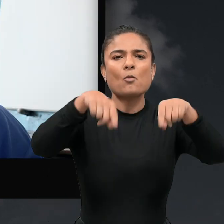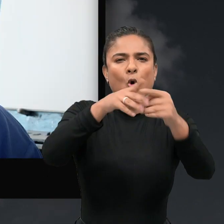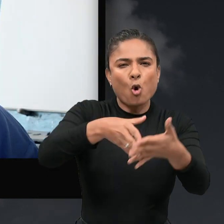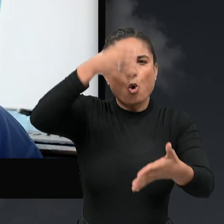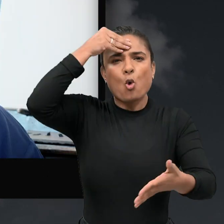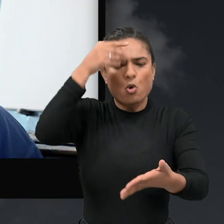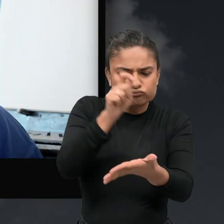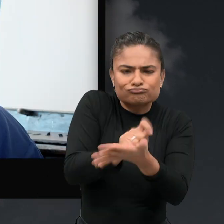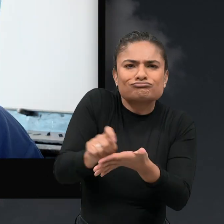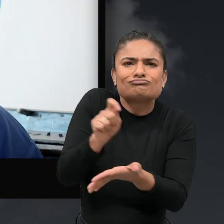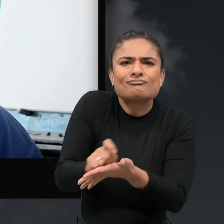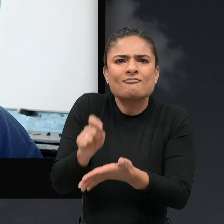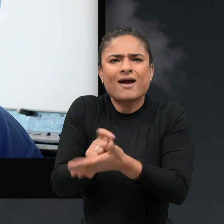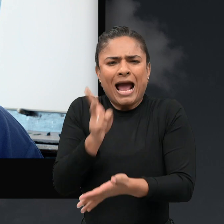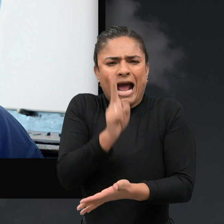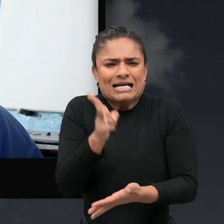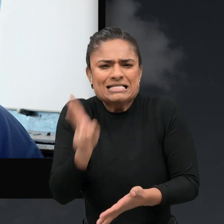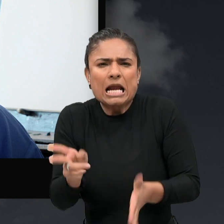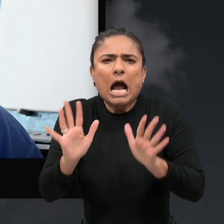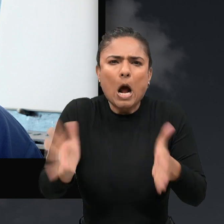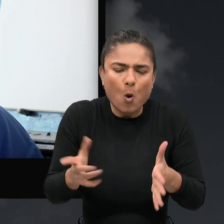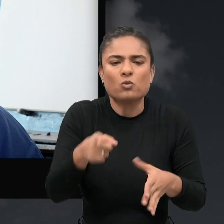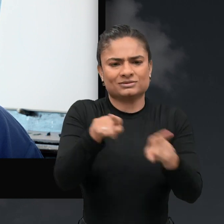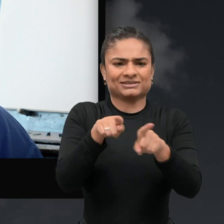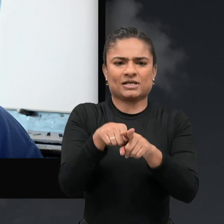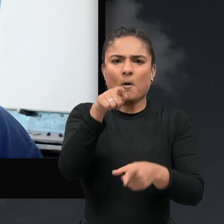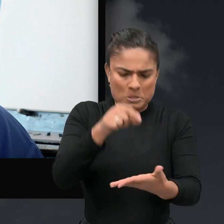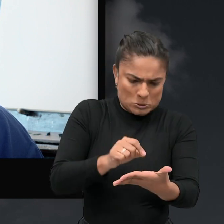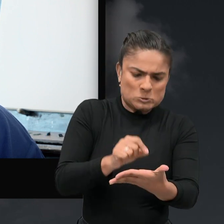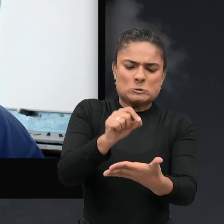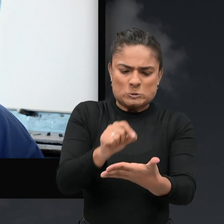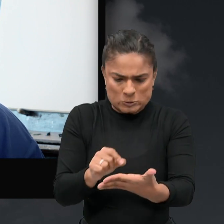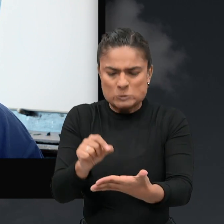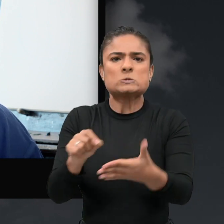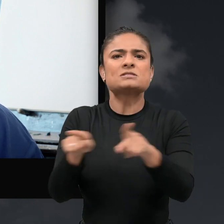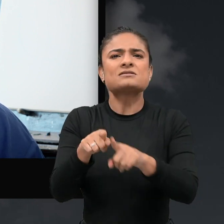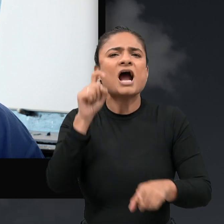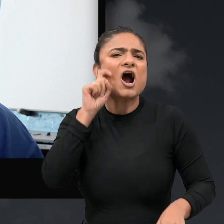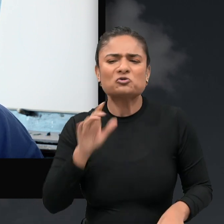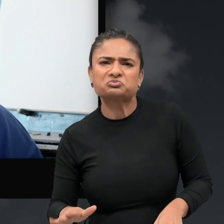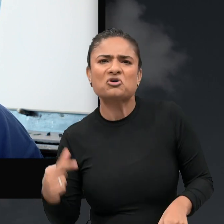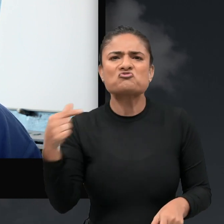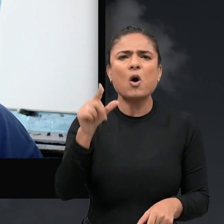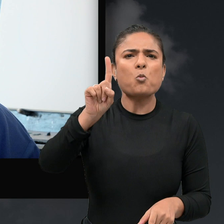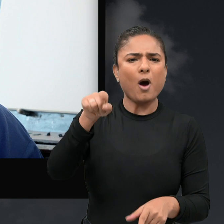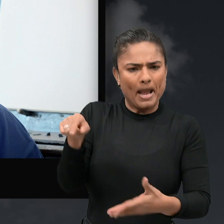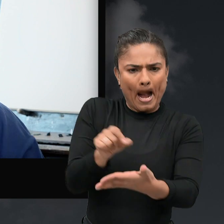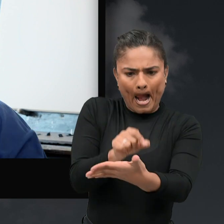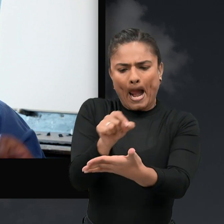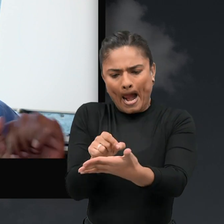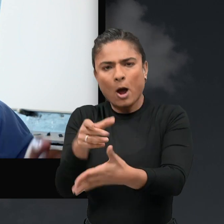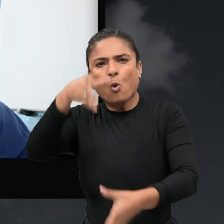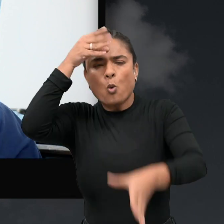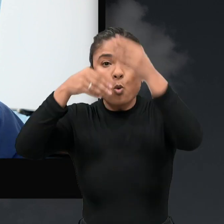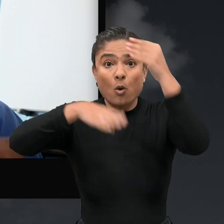Is amper soos 'n mens weer begin leer skryf, om in die mond te skilder. Soos 'n mens op A skryf, jy leer eers hoe